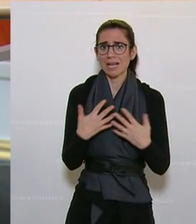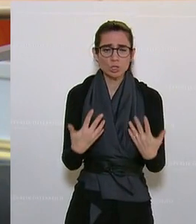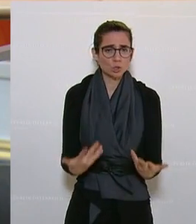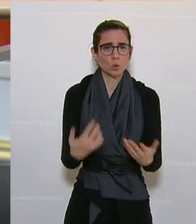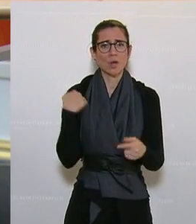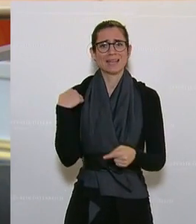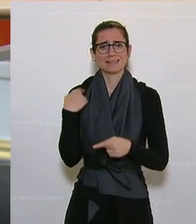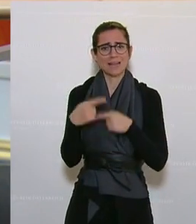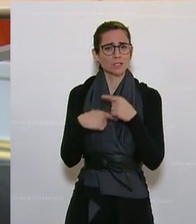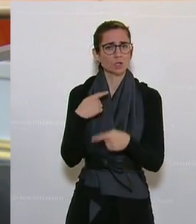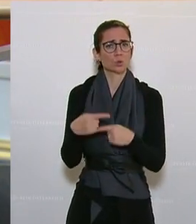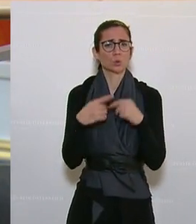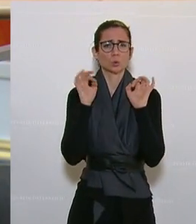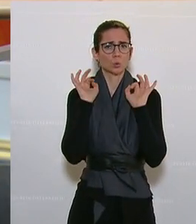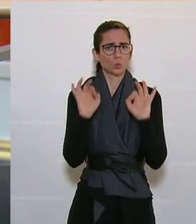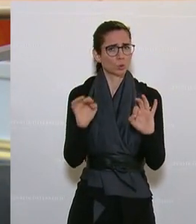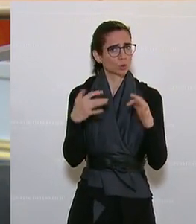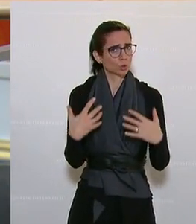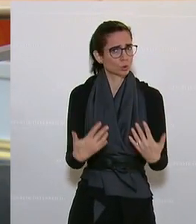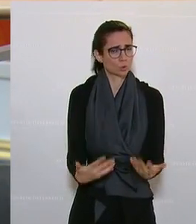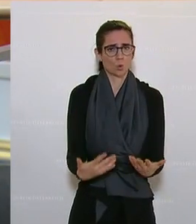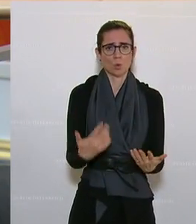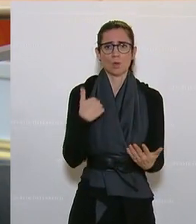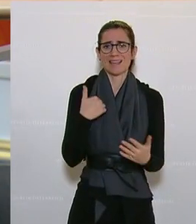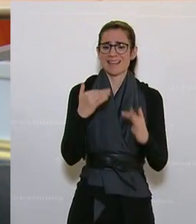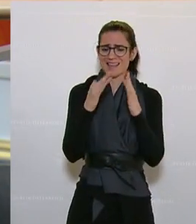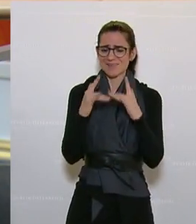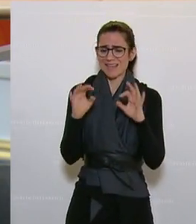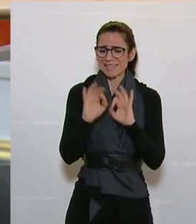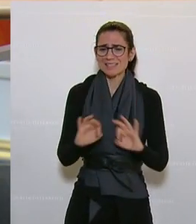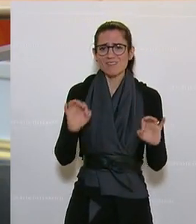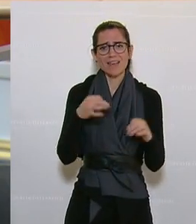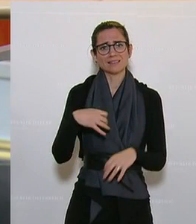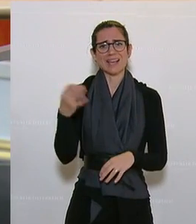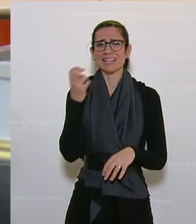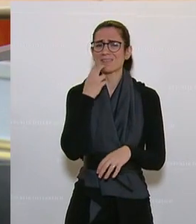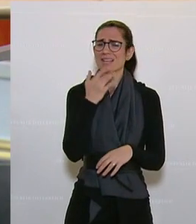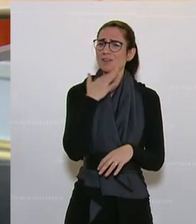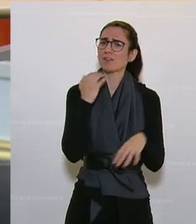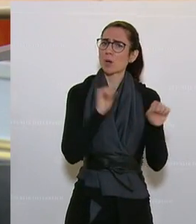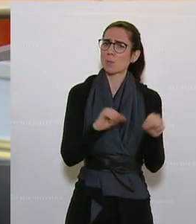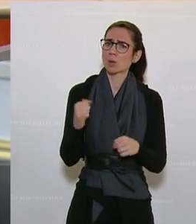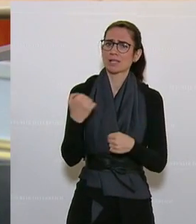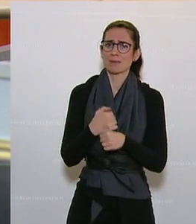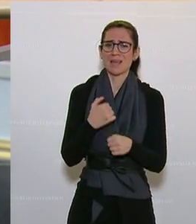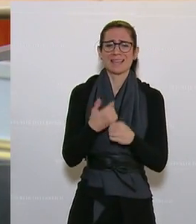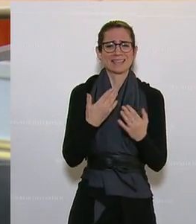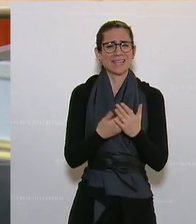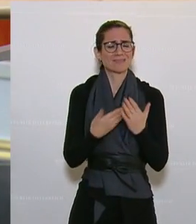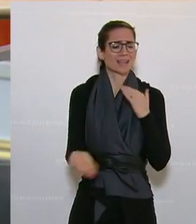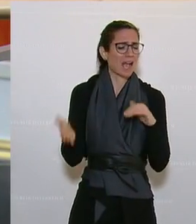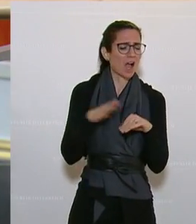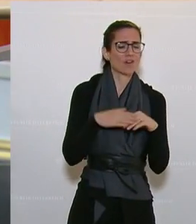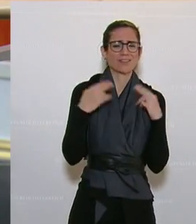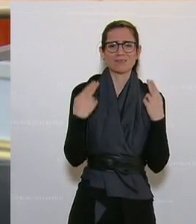ja auch gut so. Da soll ja auch einiges ermöglicht werden Richtung Weihnachtsfeiertage. Umso wichtiger ist es, sich testen zu